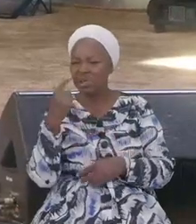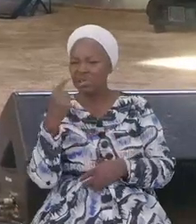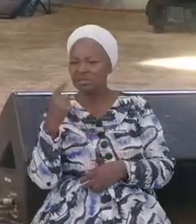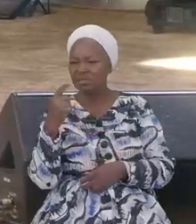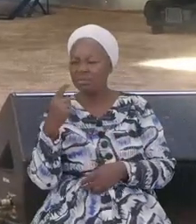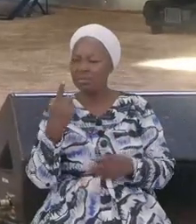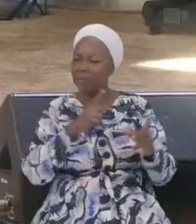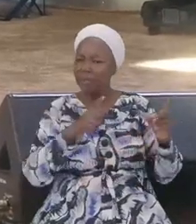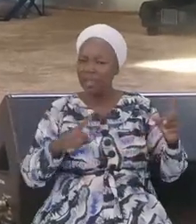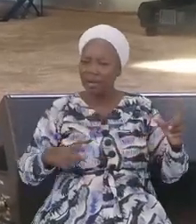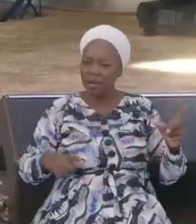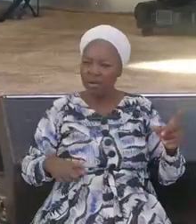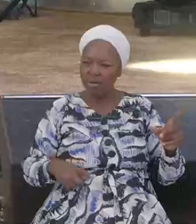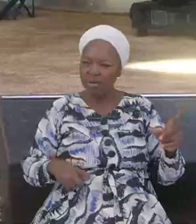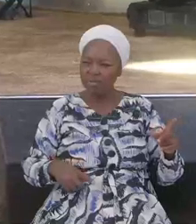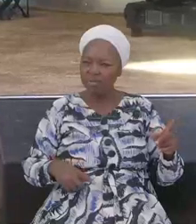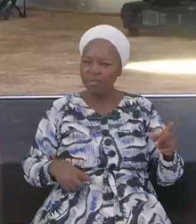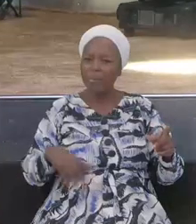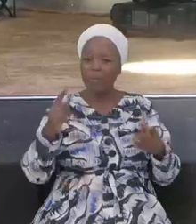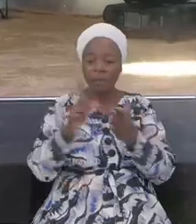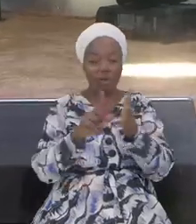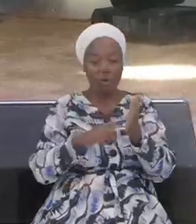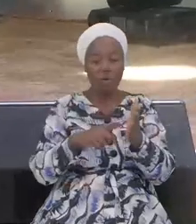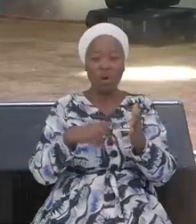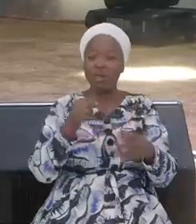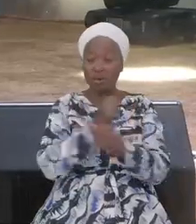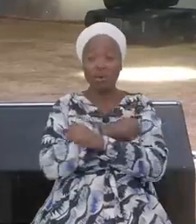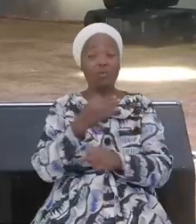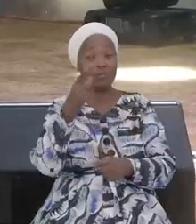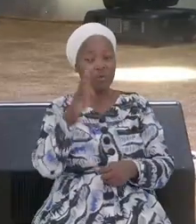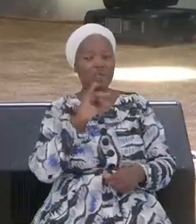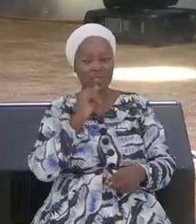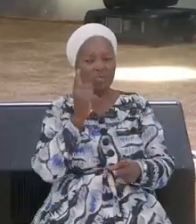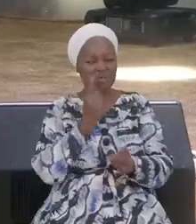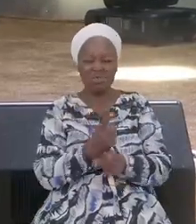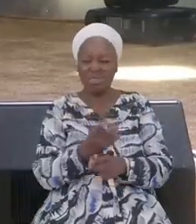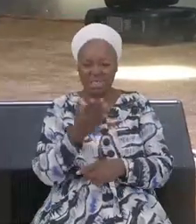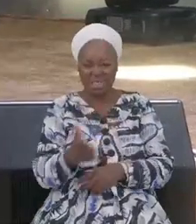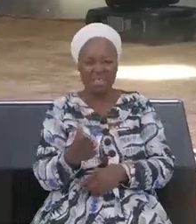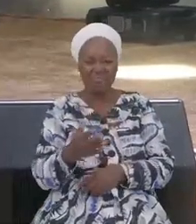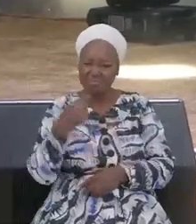l'amour de Dieu est inconditionnel. Ils pensent, Dieu t'aime, il t'aime pour